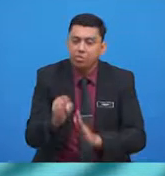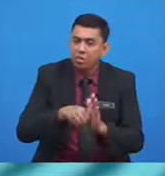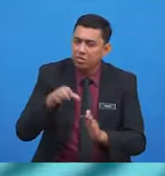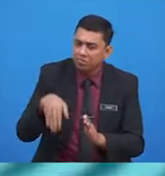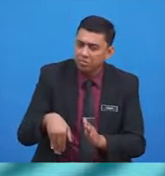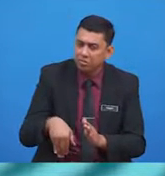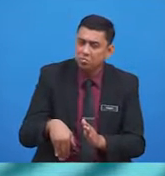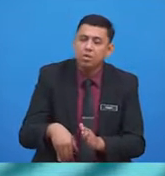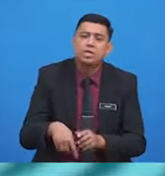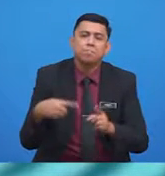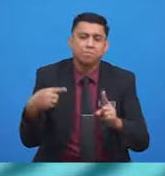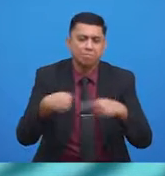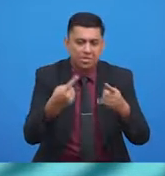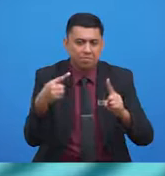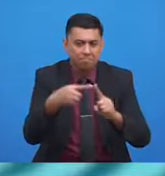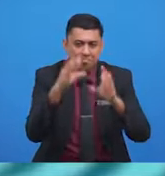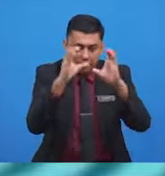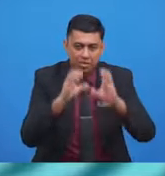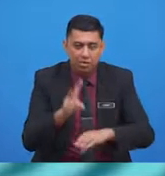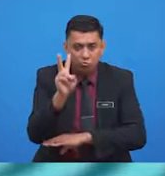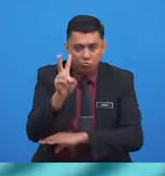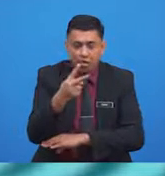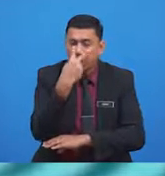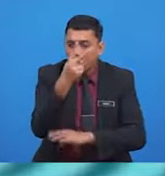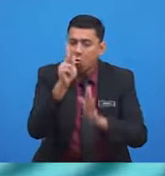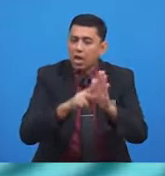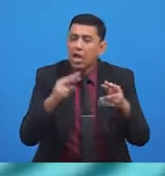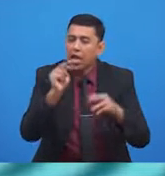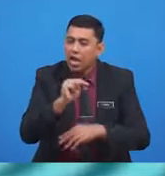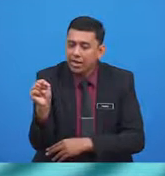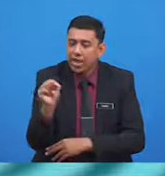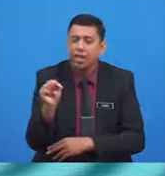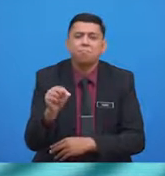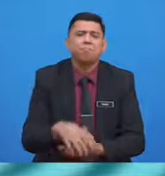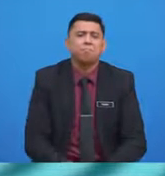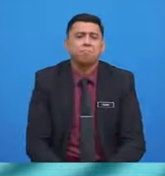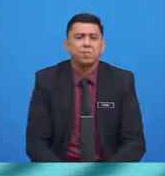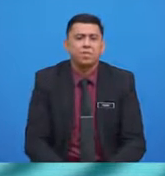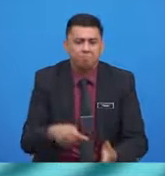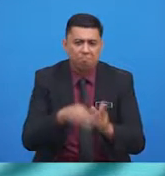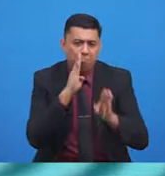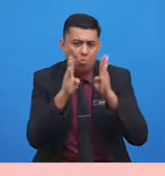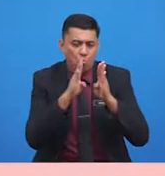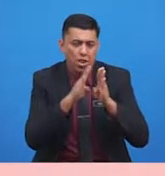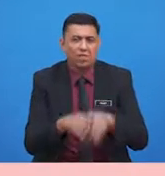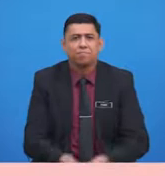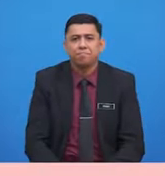ke cara kedua, sila lihat situasi ini dan hayati perbualan tersebut.